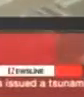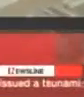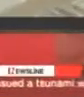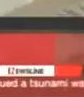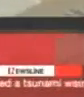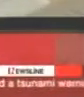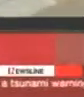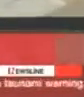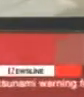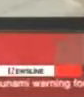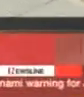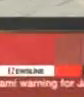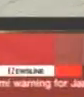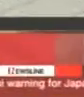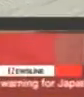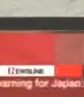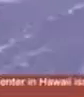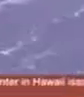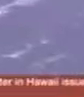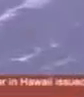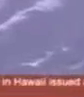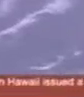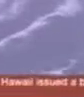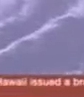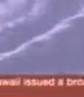reporter in Miyagi.